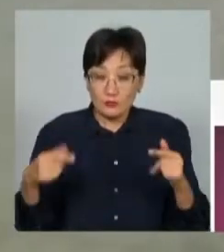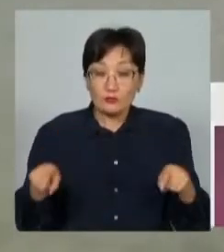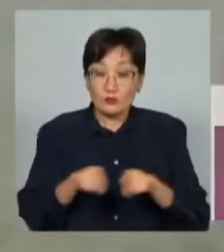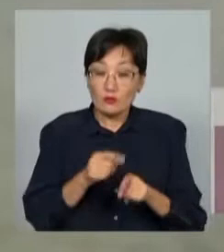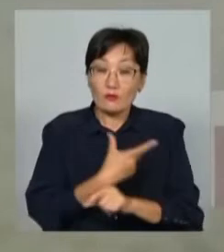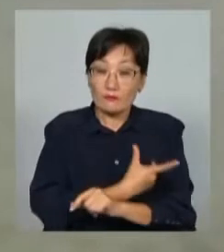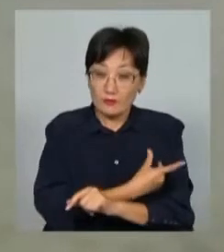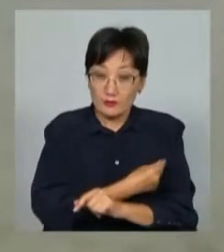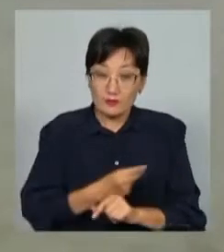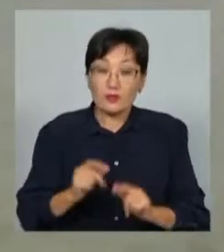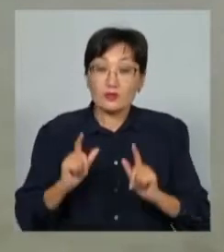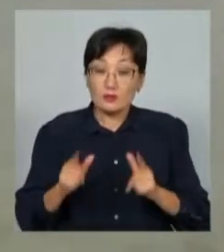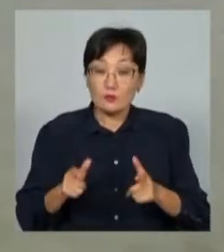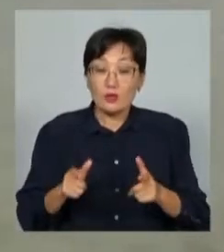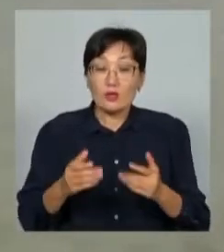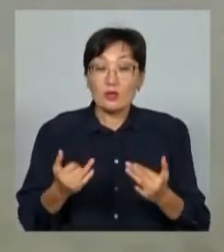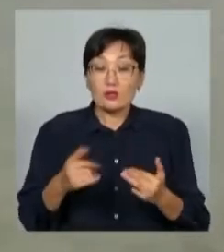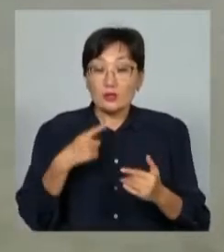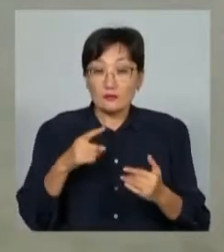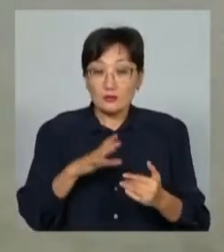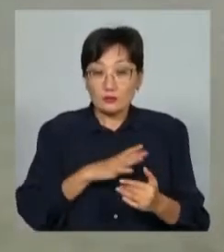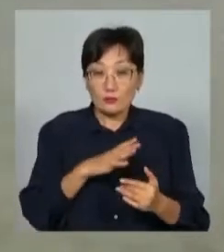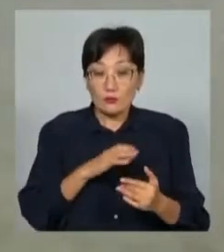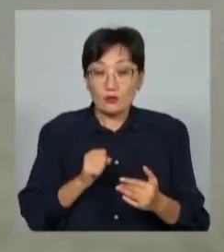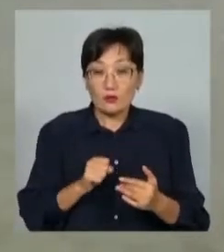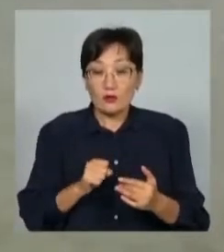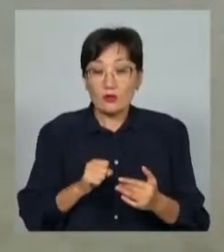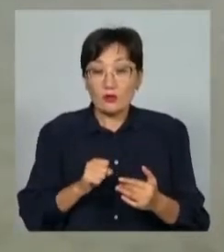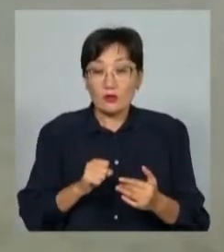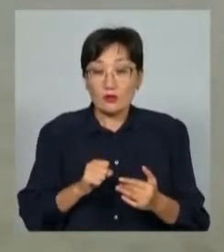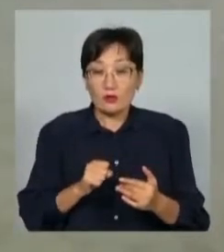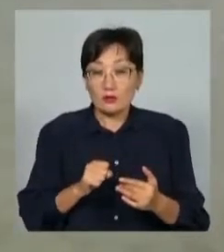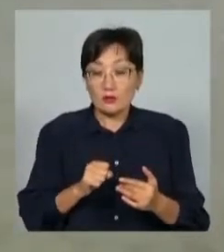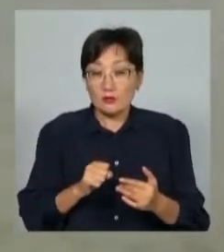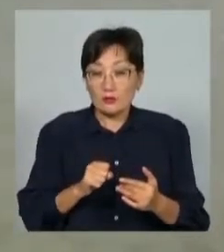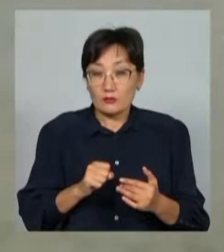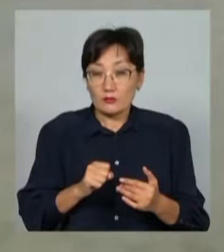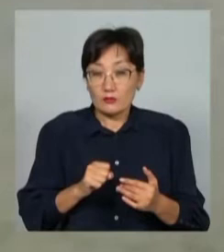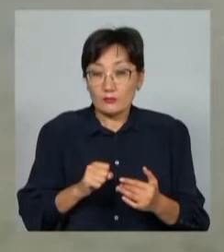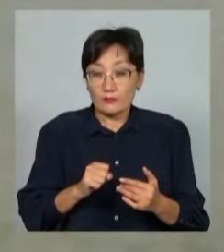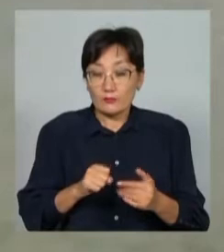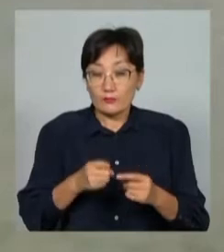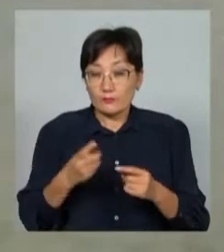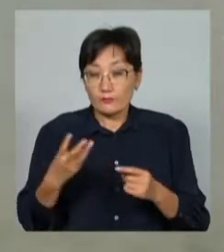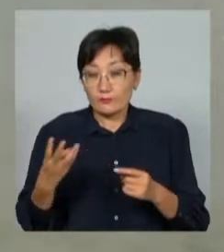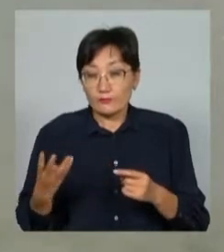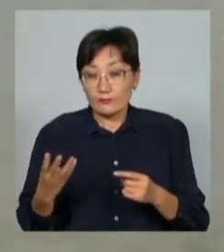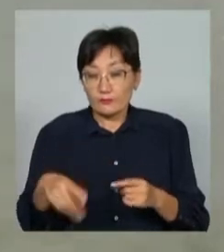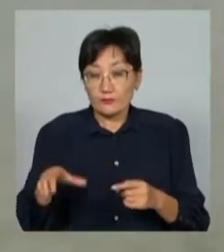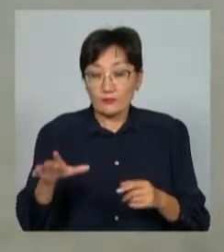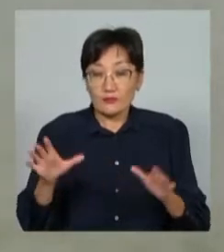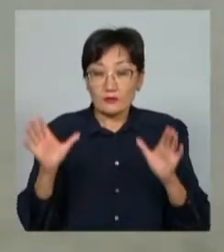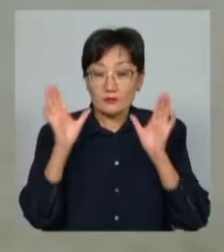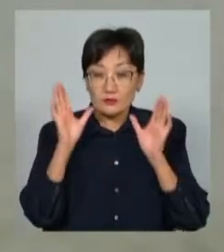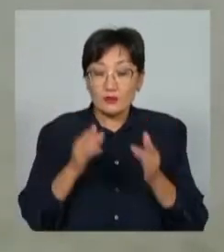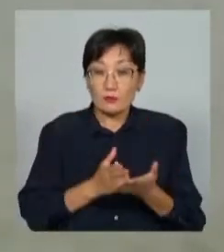мәселесін қолдайды. Ал енді жаңағы айтып кеткен ашшылық ұсынатын кейбір діни